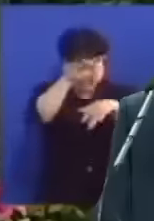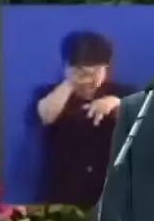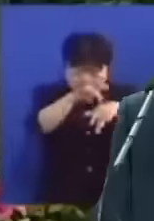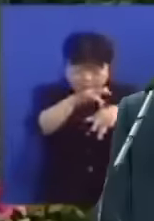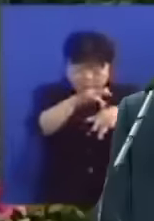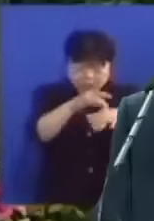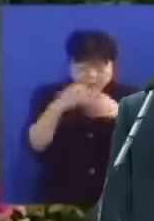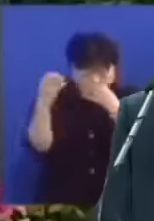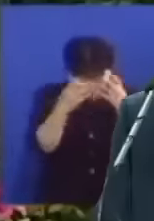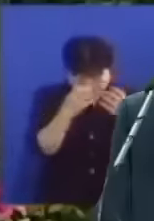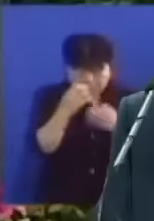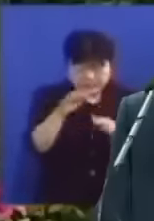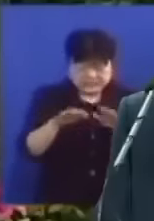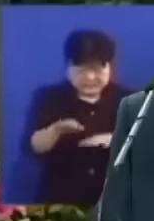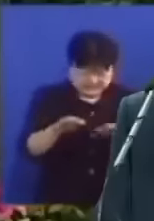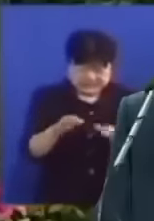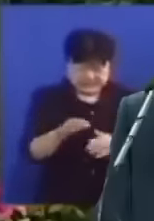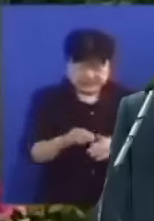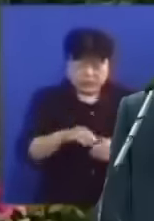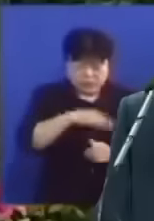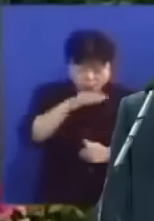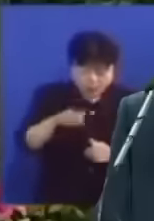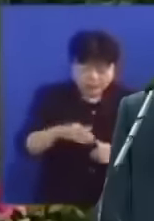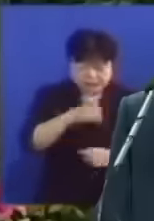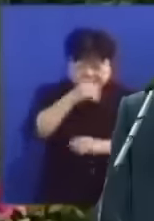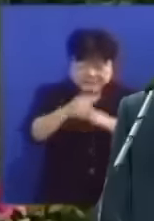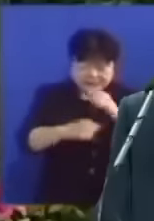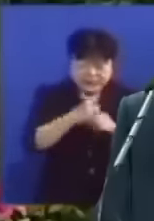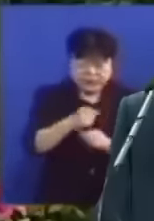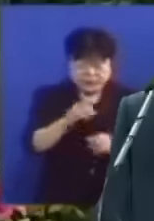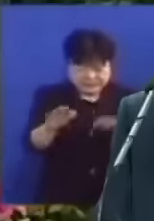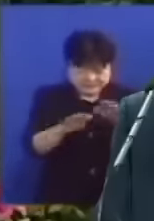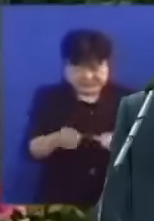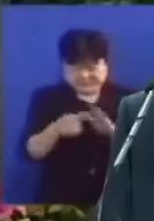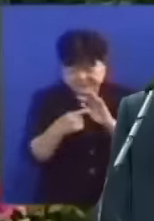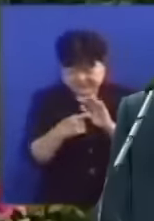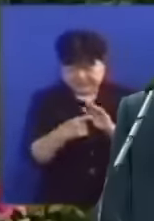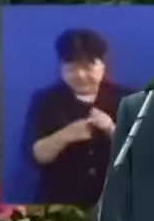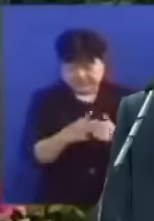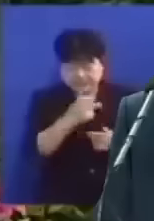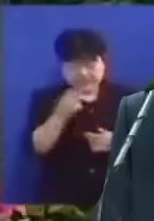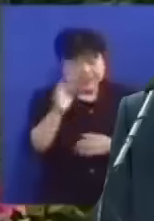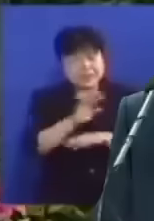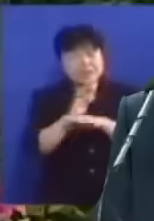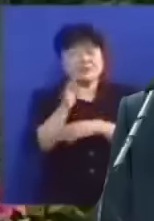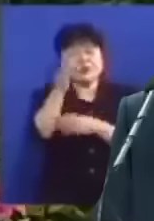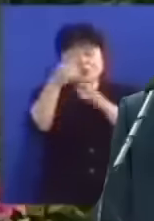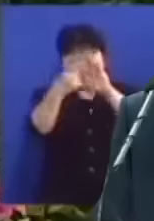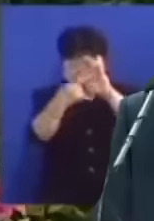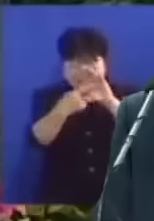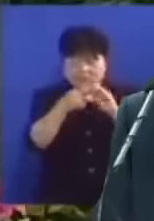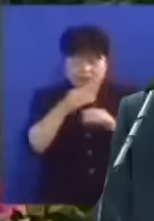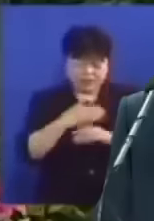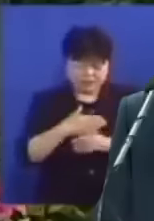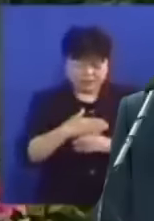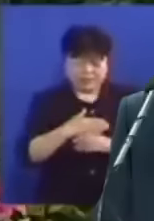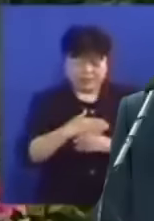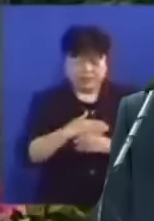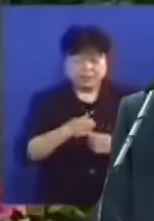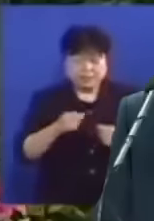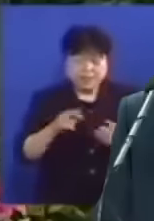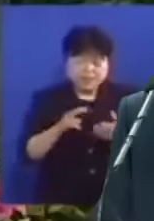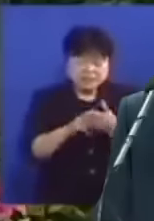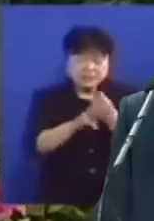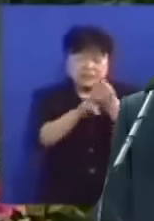마귀에게 혼란의 지인이 주위 환경에는 자유와 해방의 지인이 일어나서 큰 하나님의 영광이 나타난 것을 우리가 압니다. 이와 같은